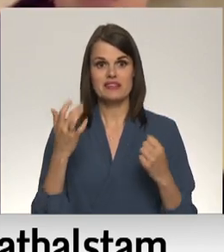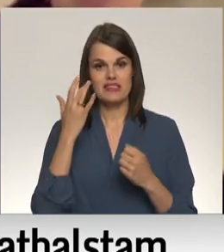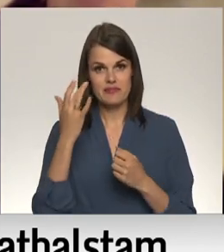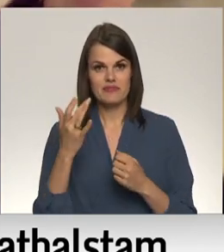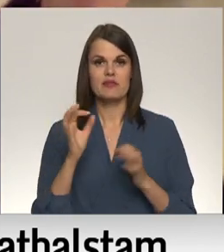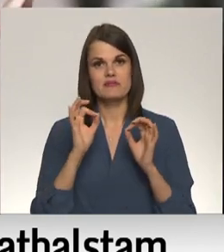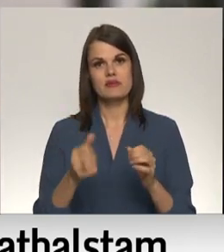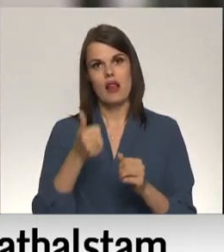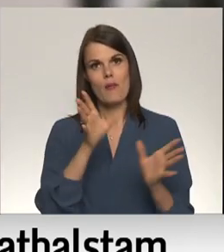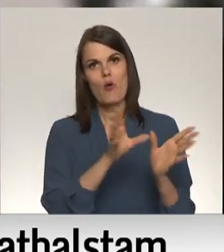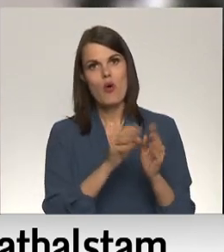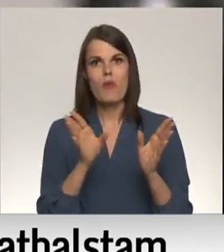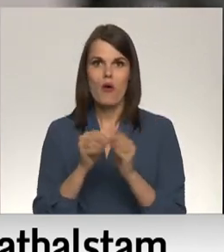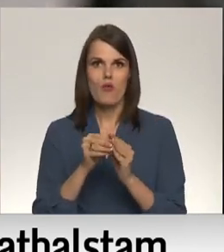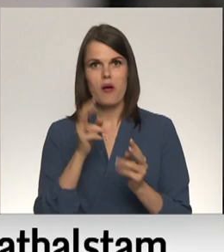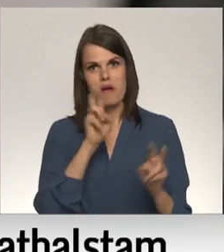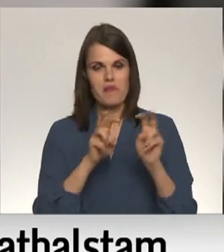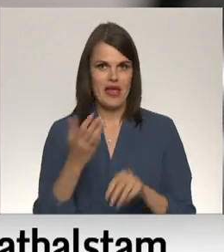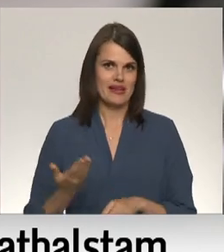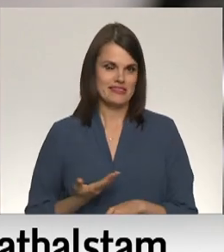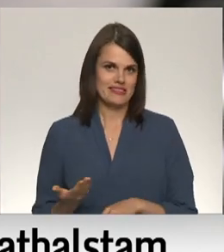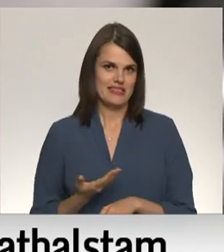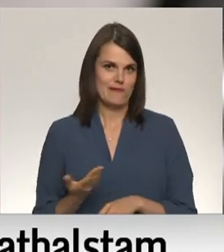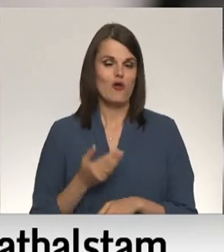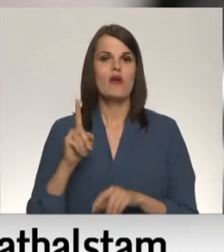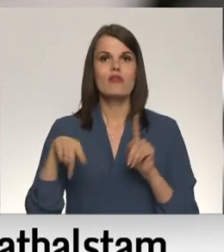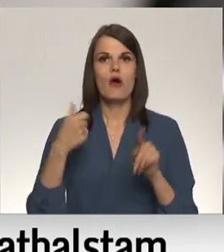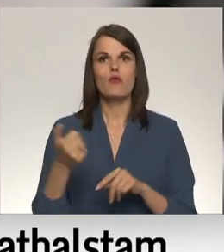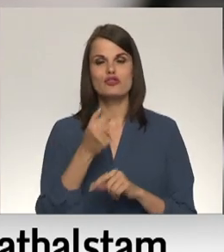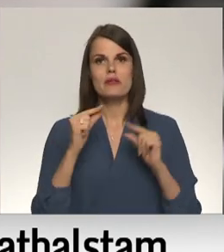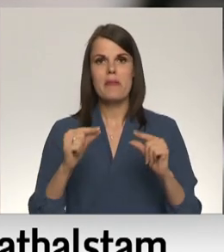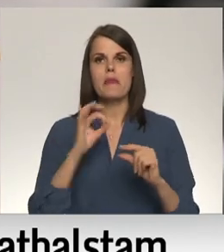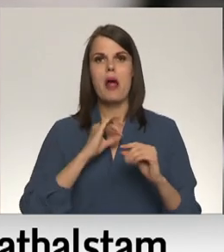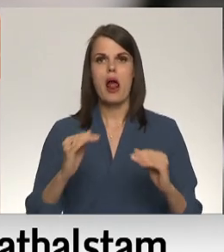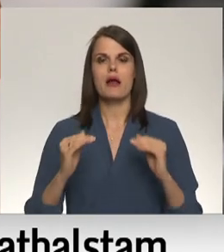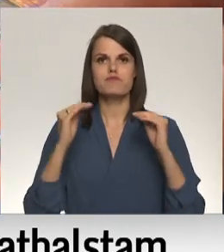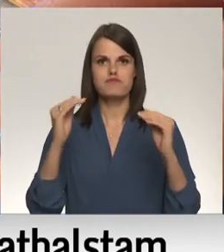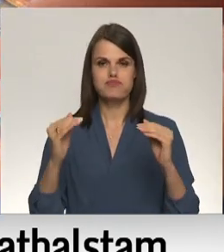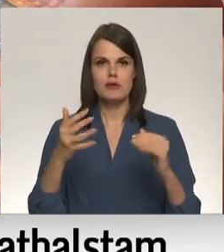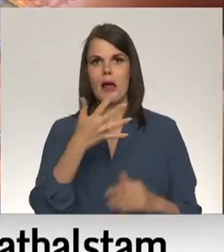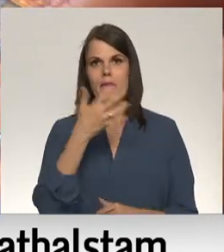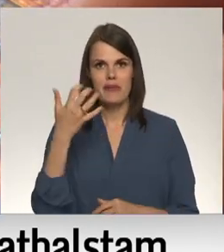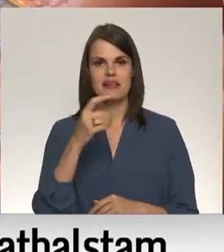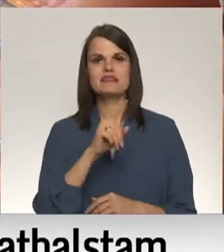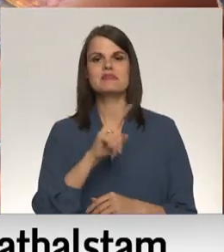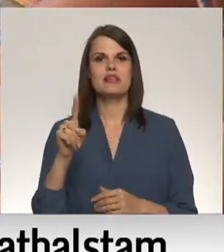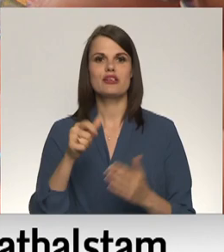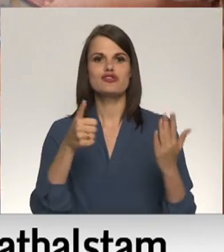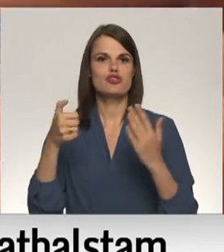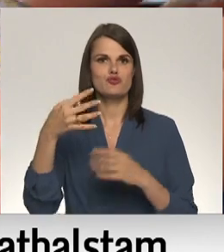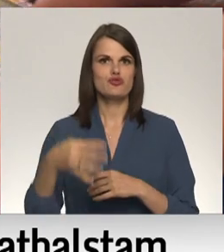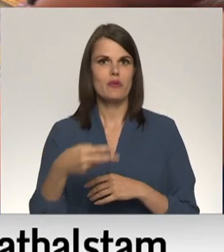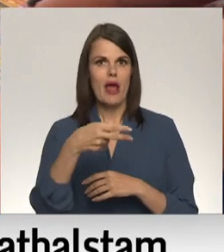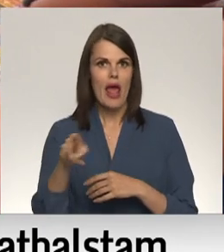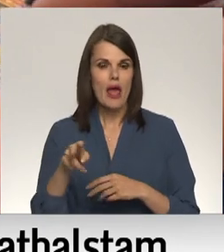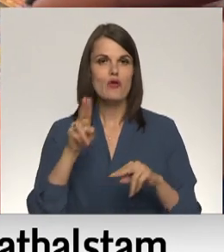daudz labāk. Nākamgad varētu tikt paaugstināta minimāla alga no 500 līdz 640 eiro. Un kā viena no lielākajām